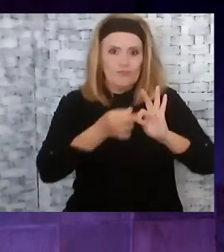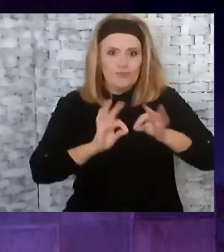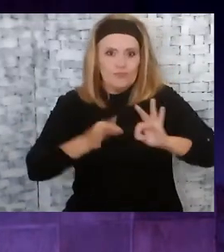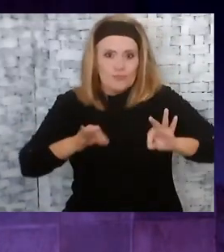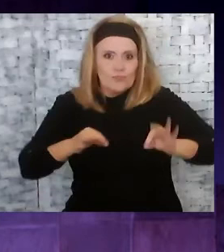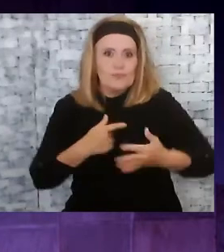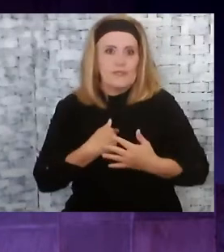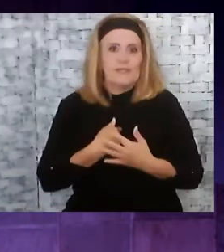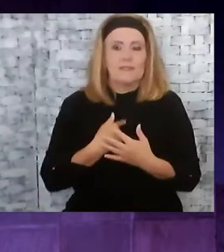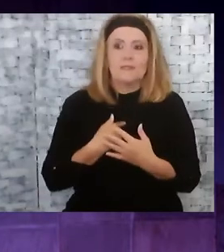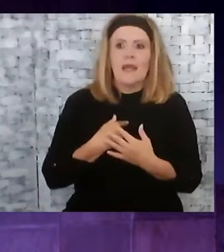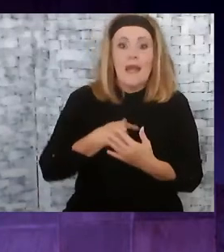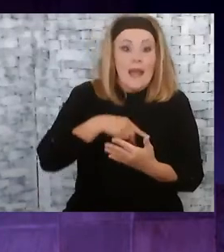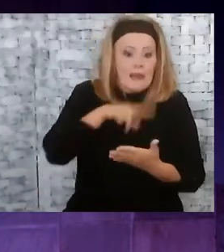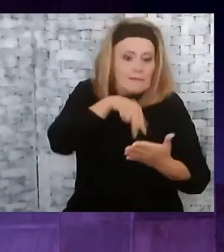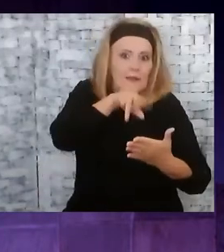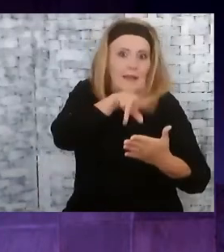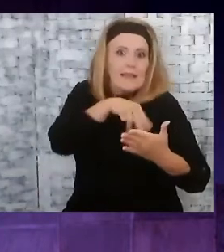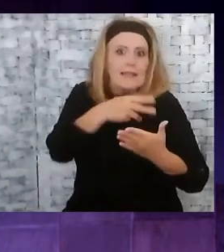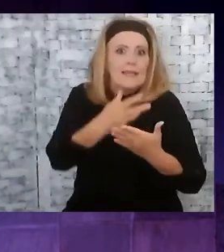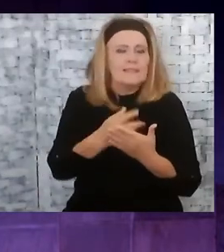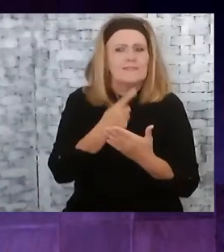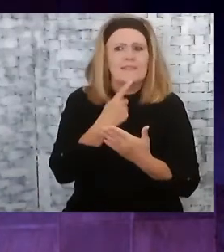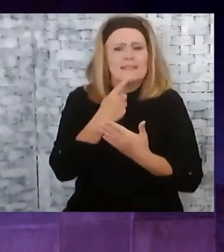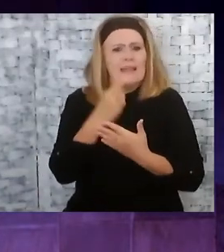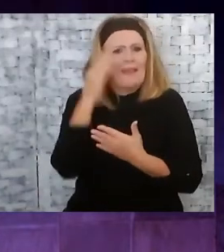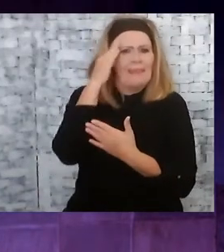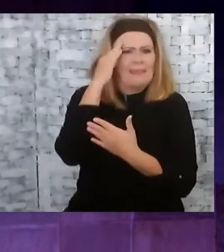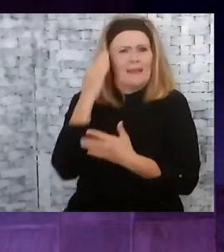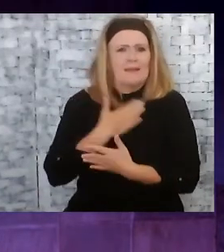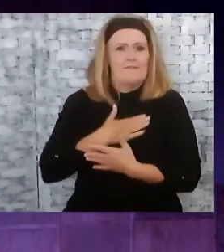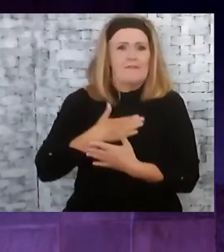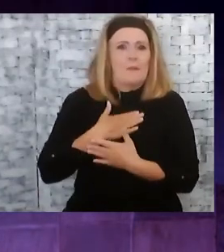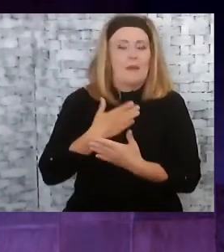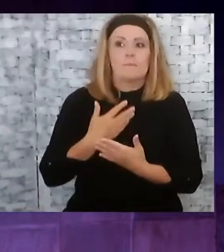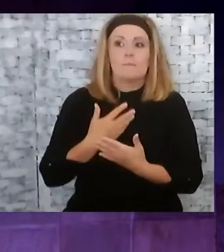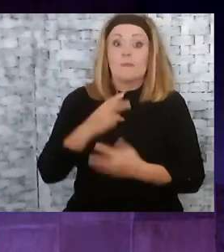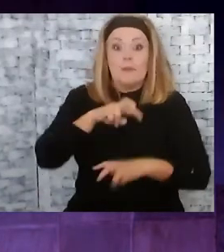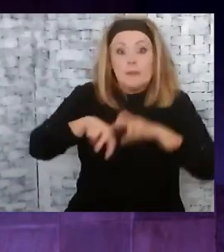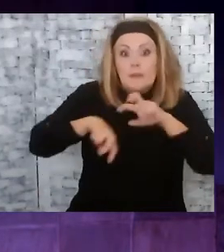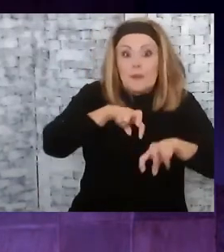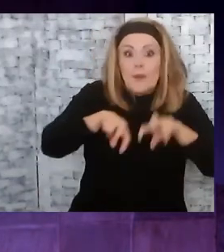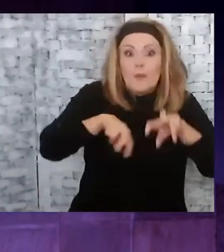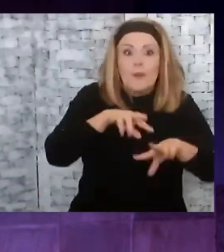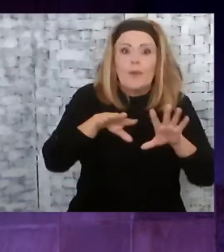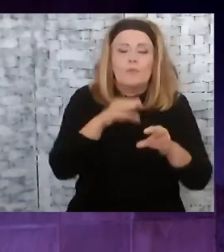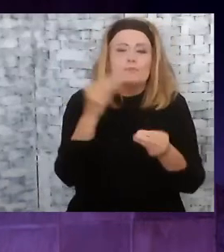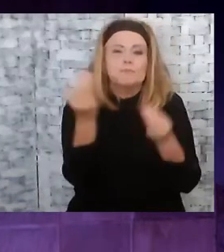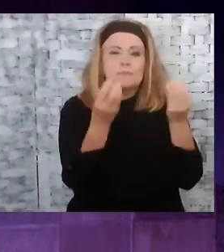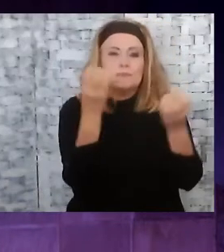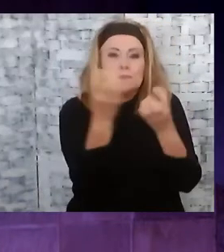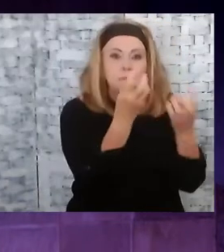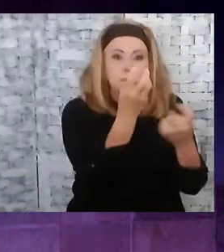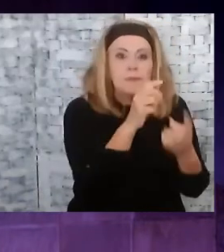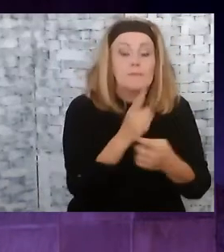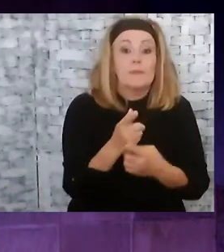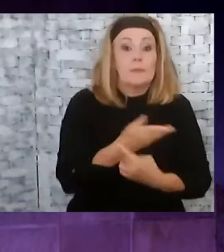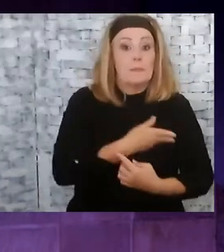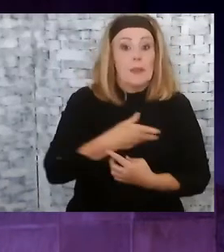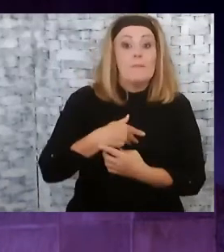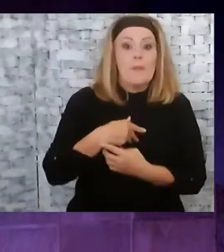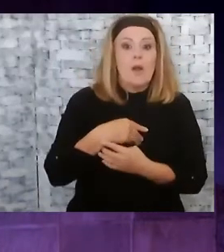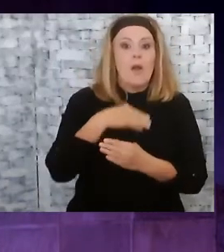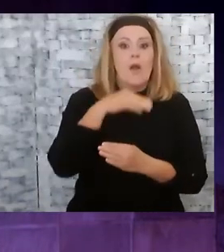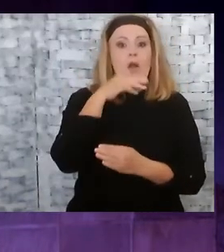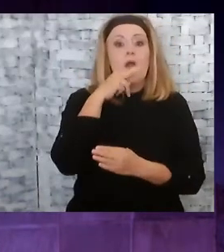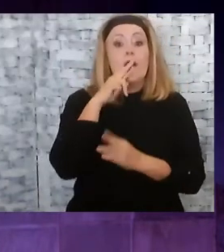ek wou so graag lees, wat het my onderwijzer oor my geskryf, en vriende, ek het toen nog gaan grawe, ja, my ma het ons rapporte gehou, en hier